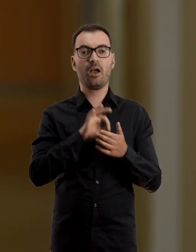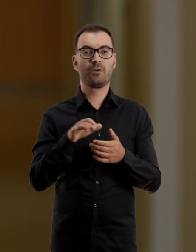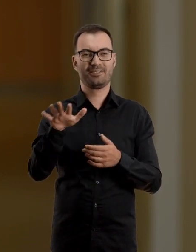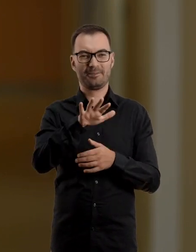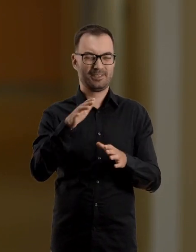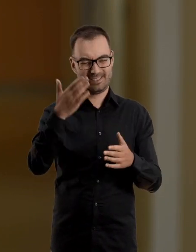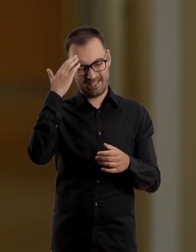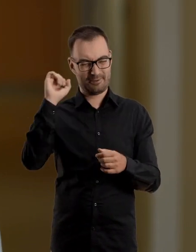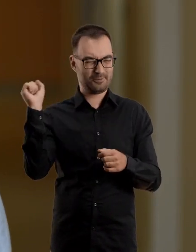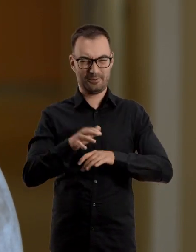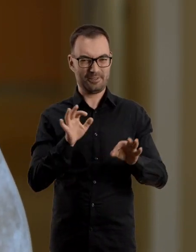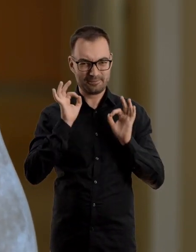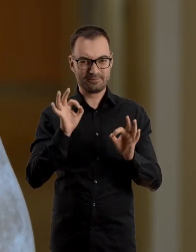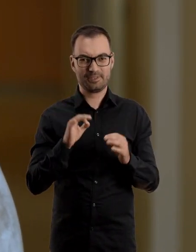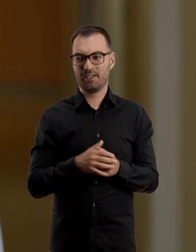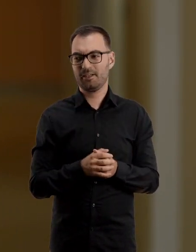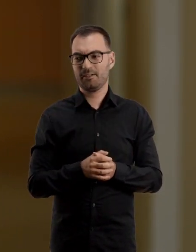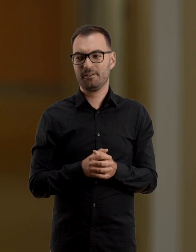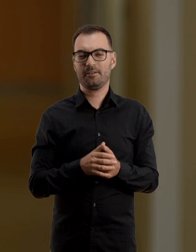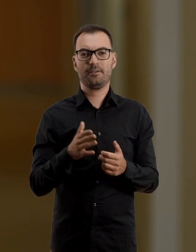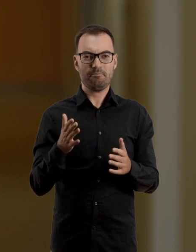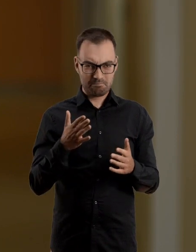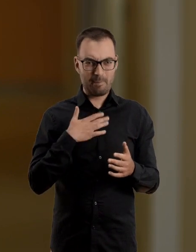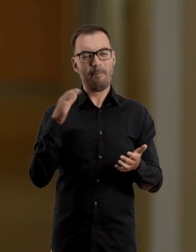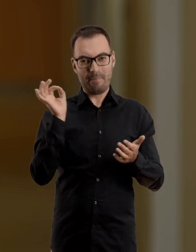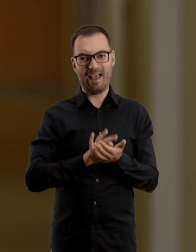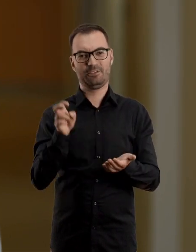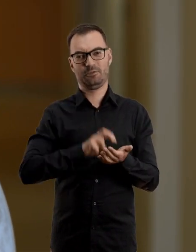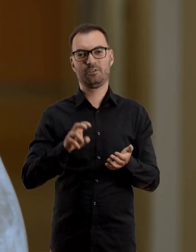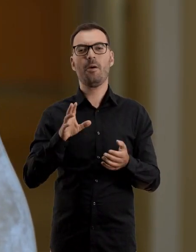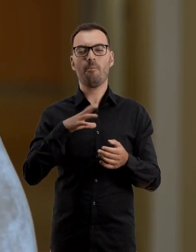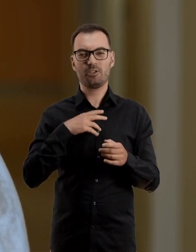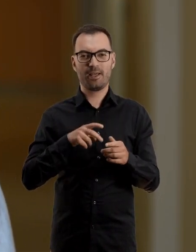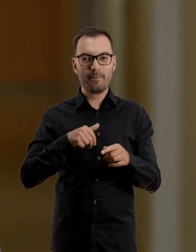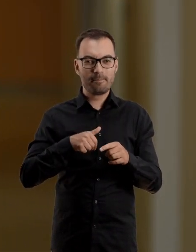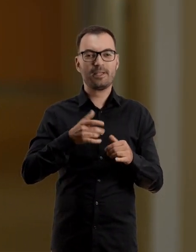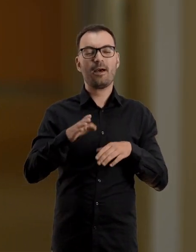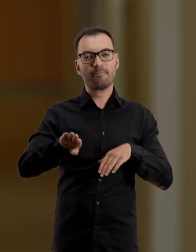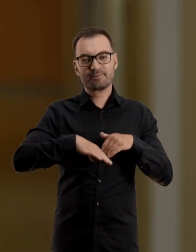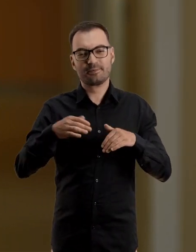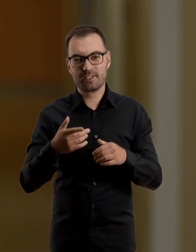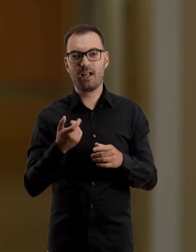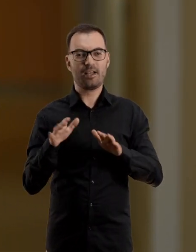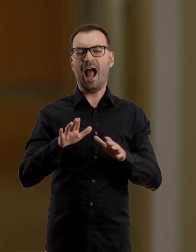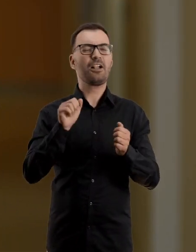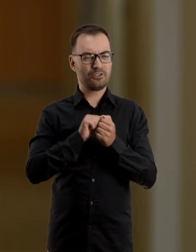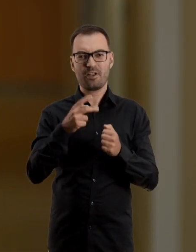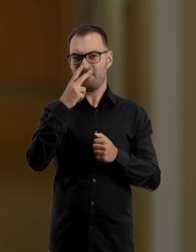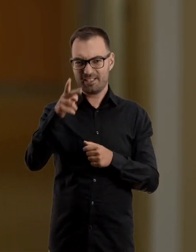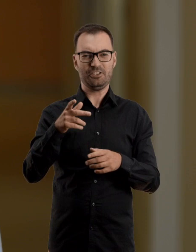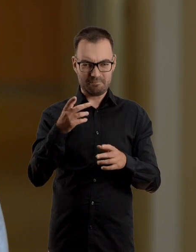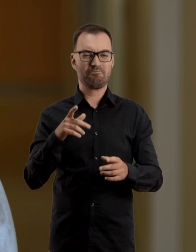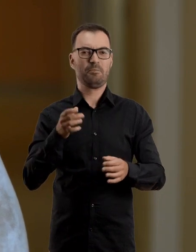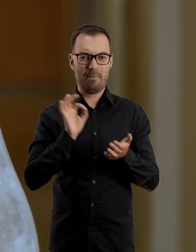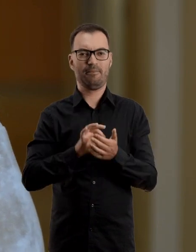które doskonale znamy, to mamy dość taki pewny chód. Możemy się tam potknąć, mogą być jakieś zachwiania, ale mamy w